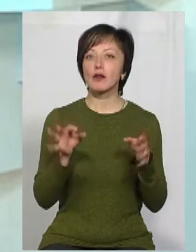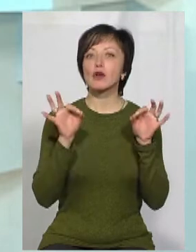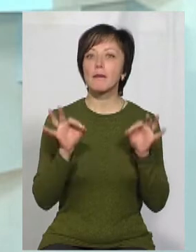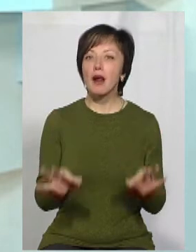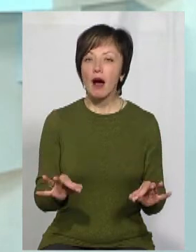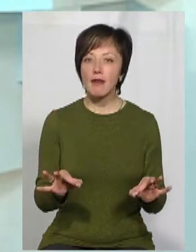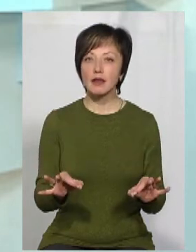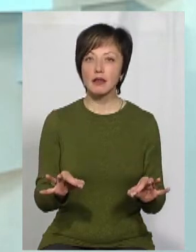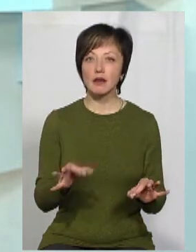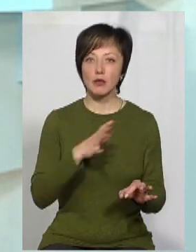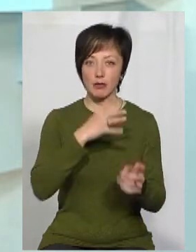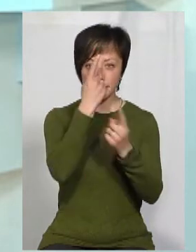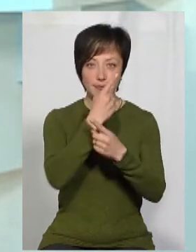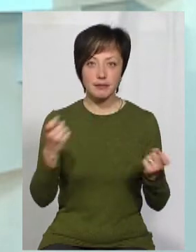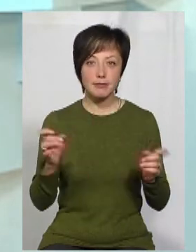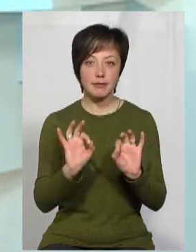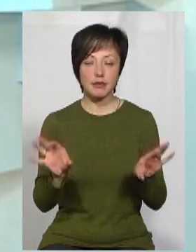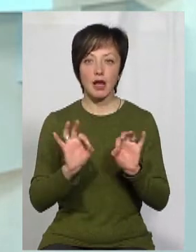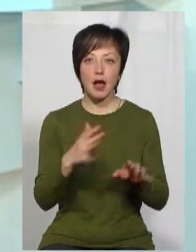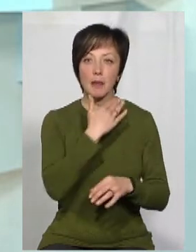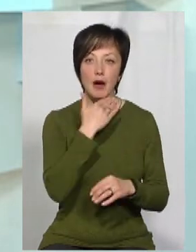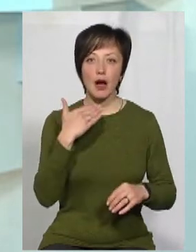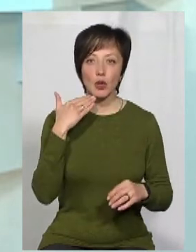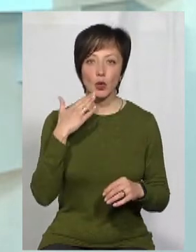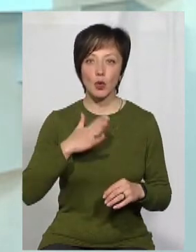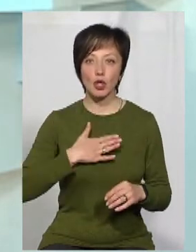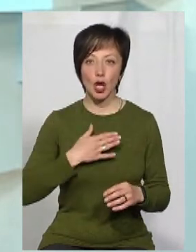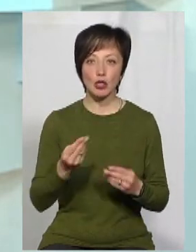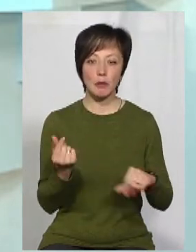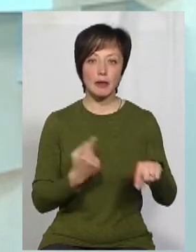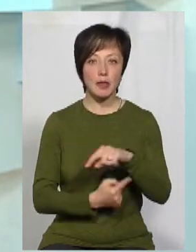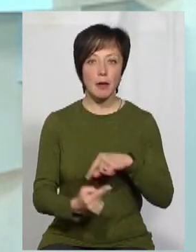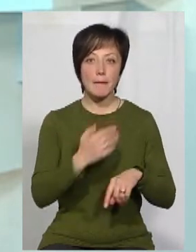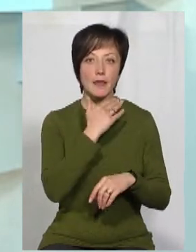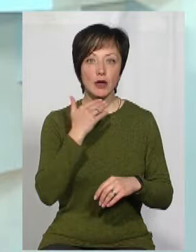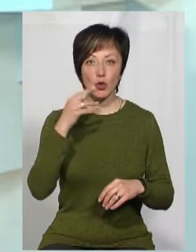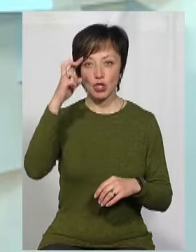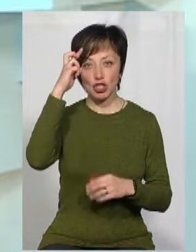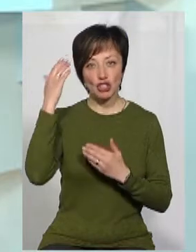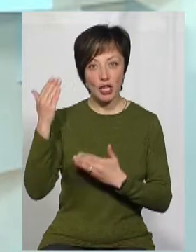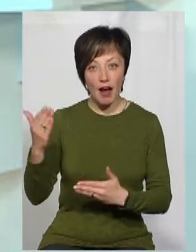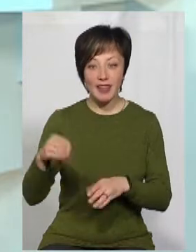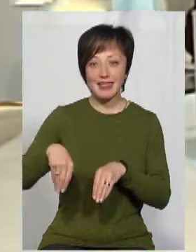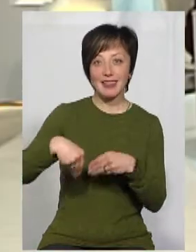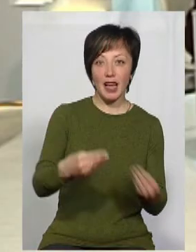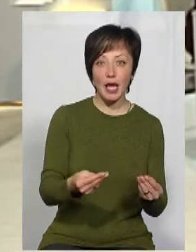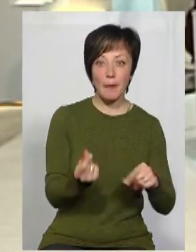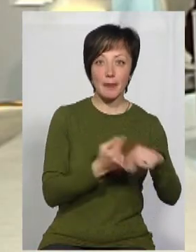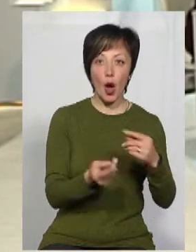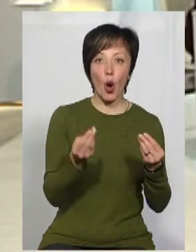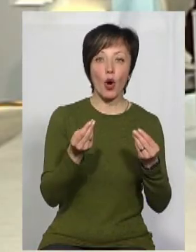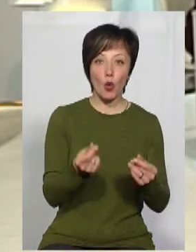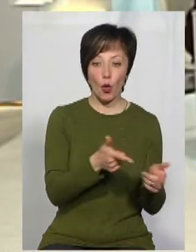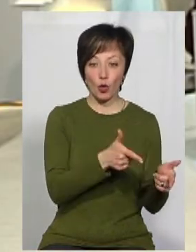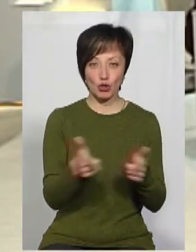правильна, власне, звучала теза про те, що в багатьох від нашого підприємця, який виступав, що в багатьох державах держава дає підприємцю